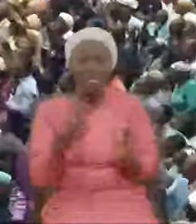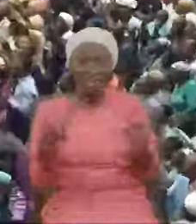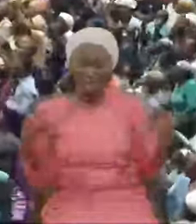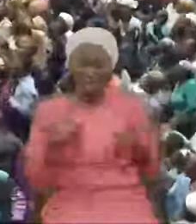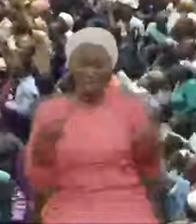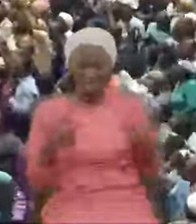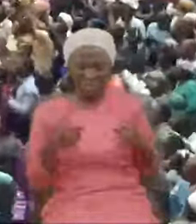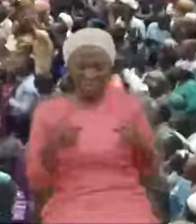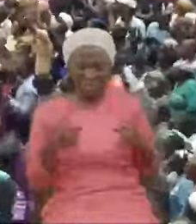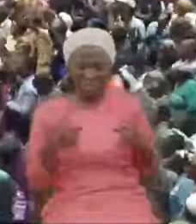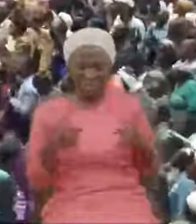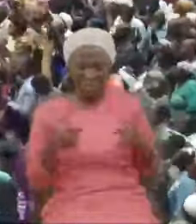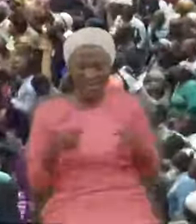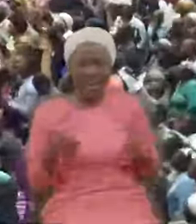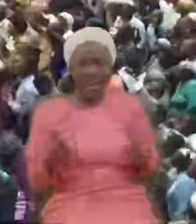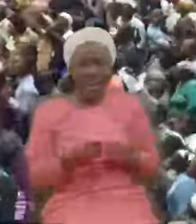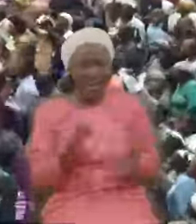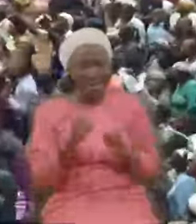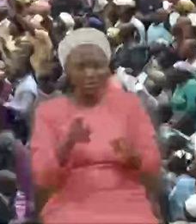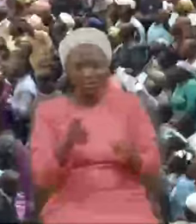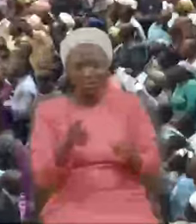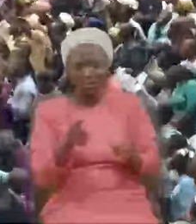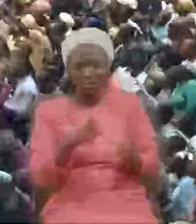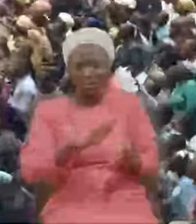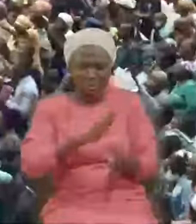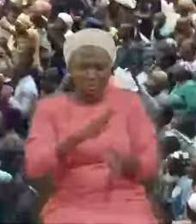La douleur, comme si vous avez